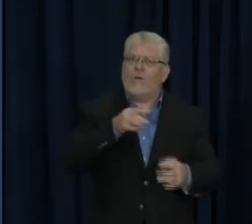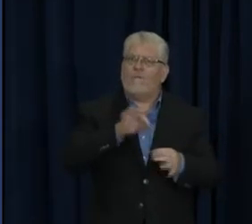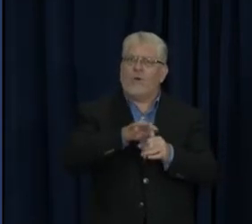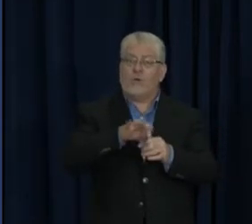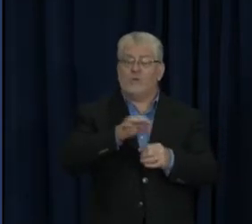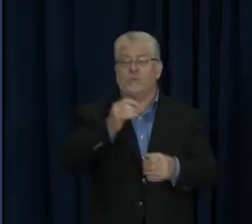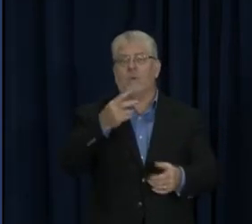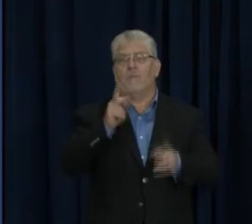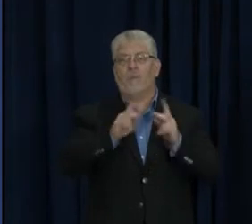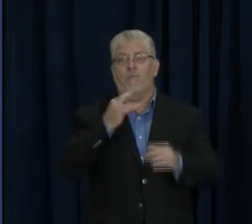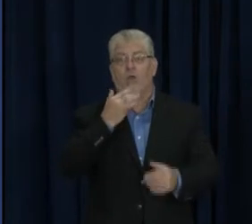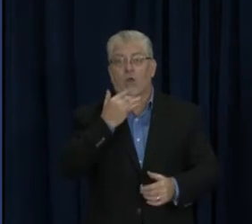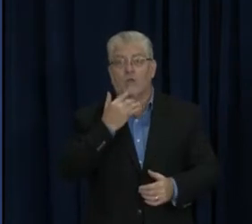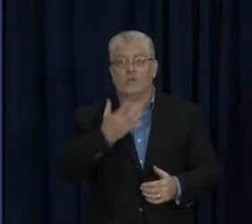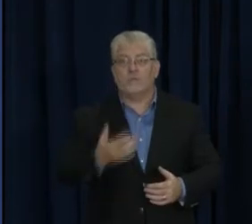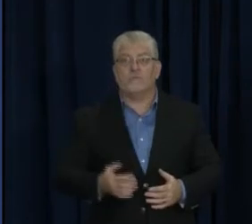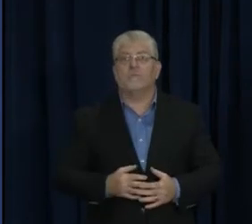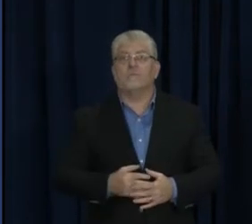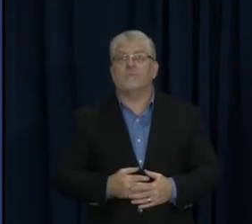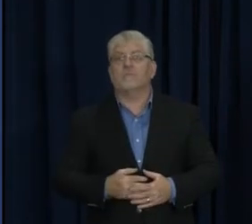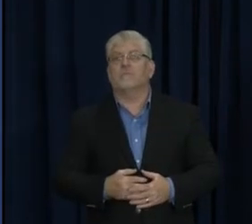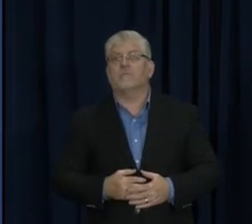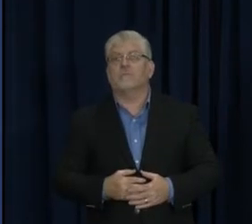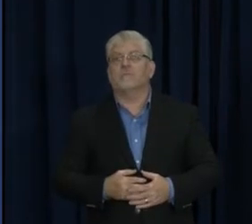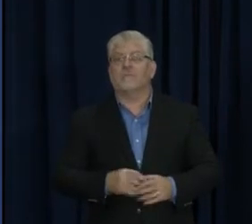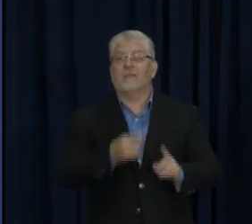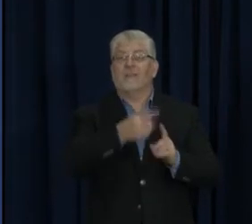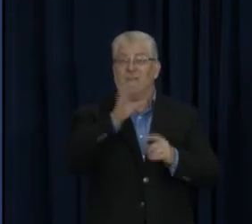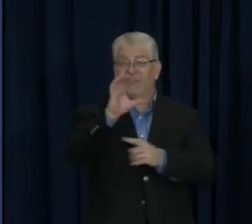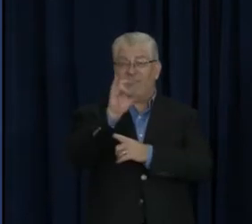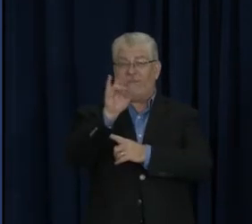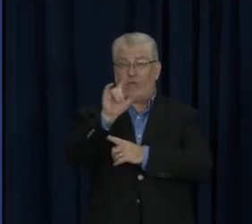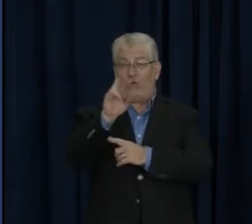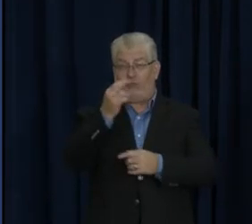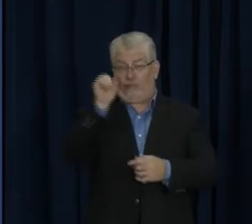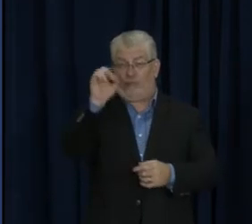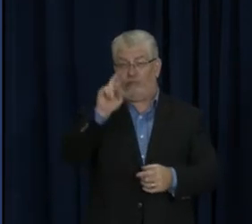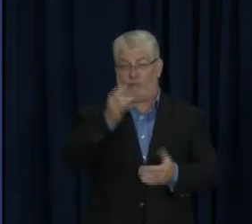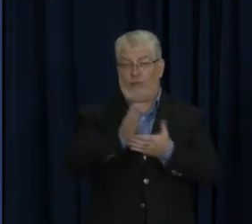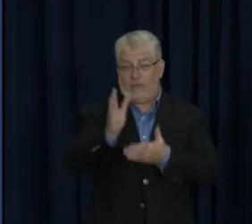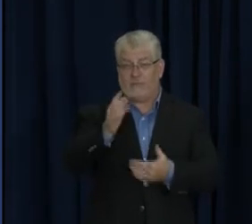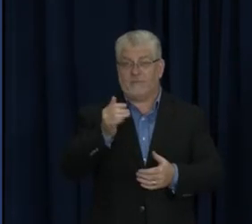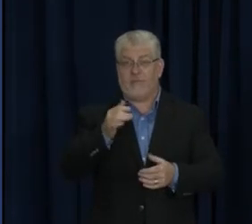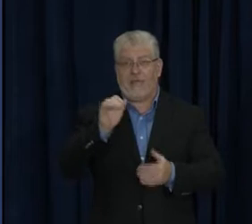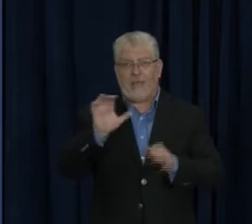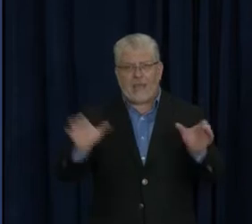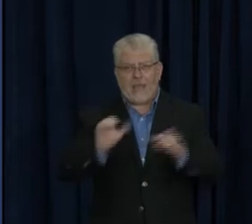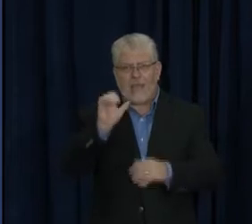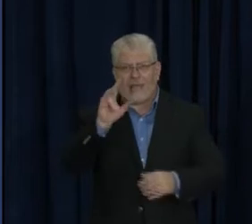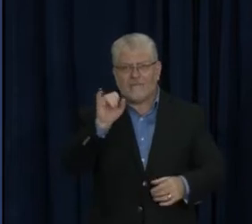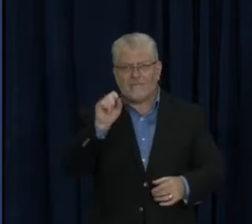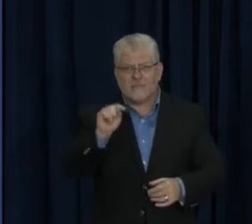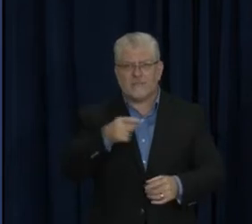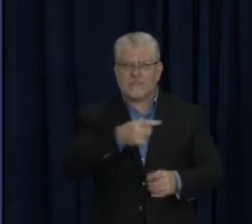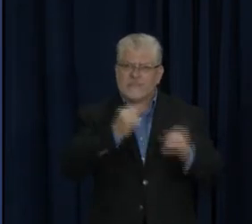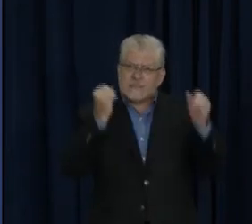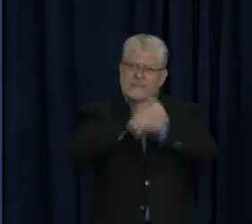الاقتراع. نحن في التعديل الدستوري 19 الذي خلدنا ذكره المئوية، هو طبعا